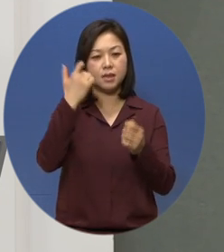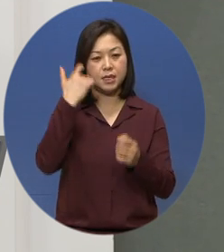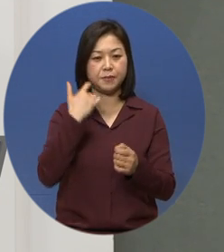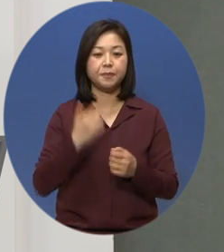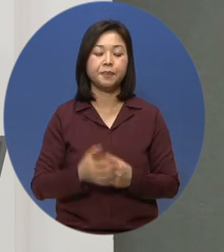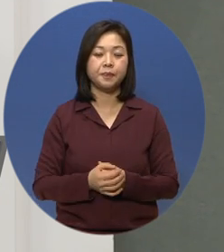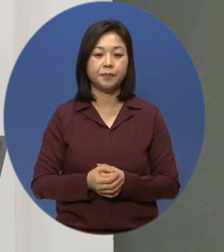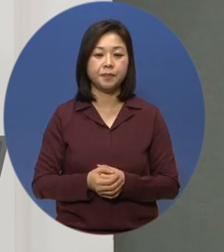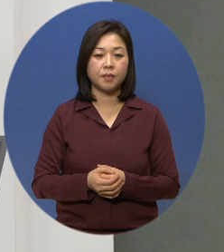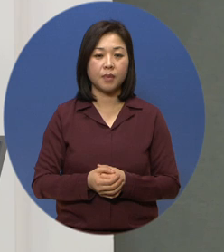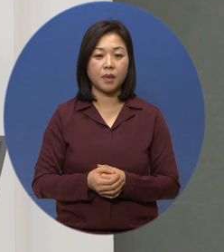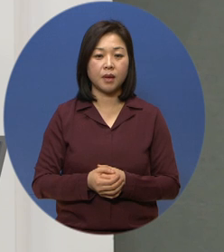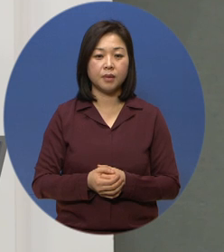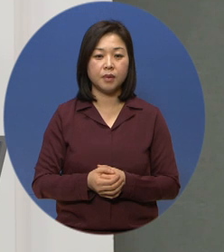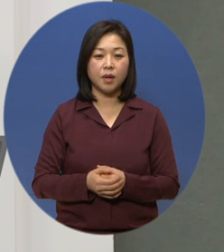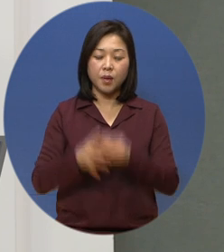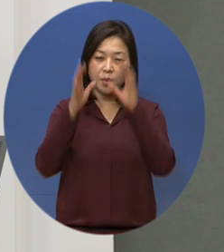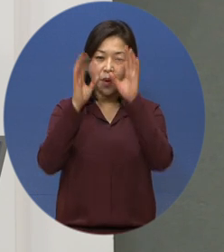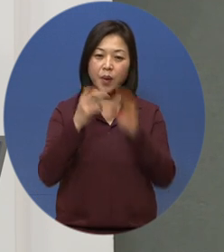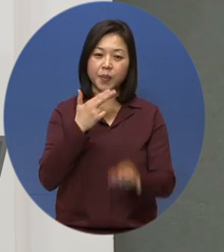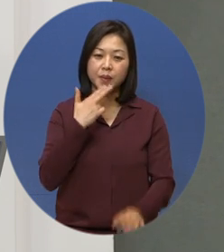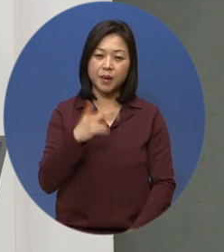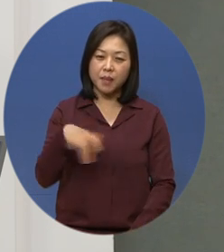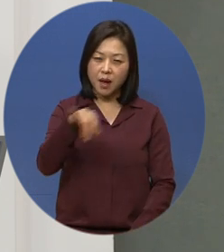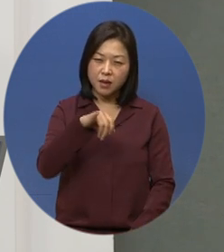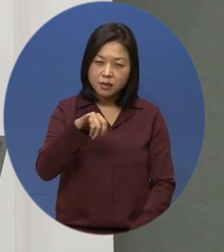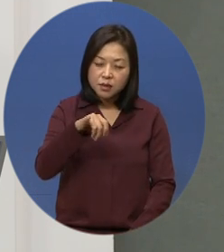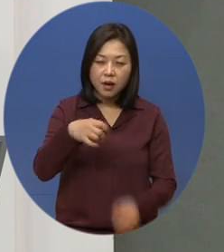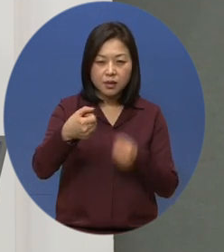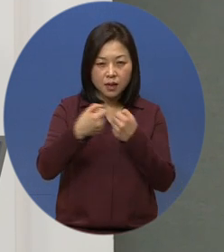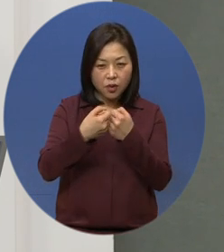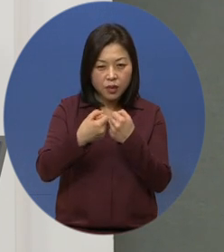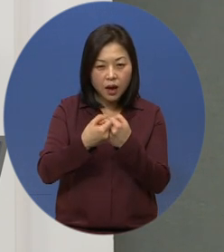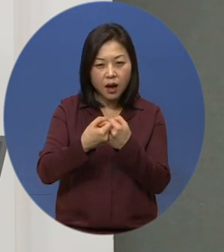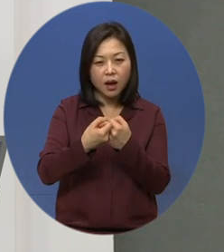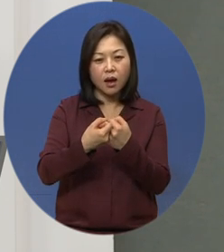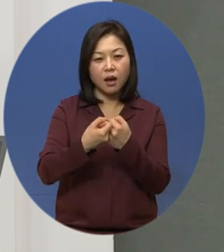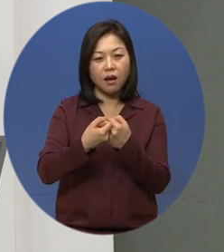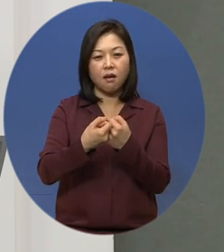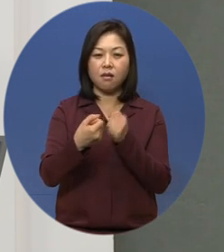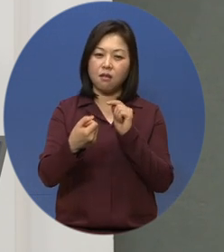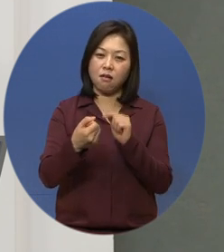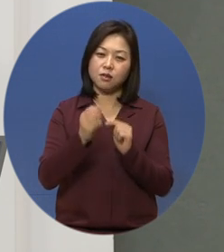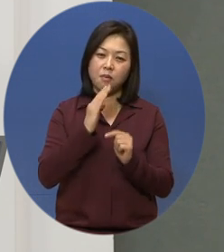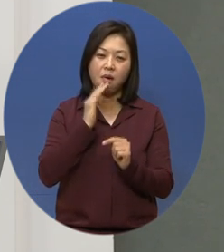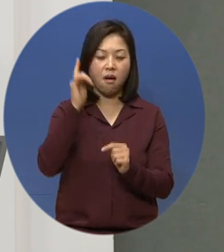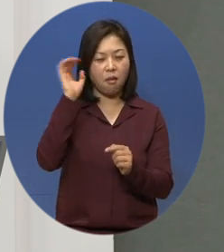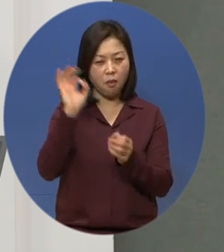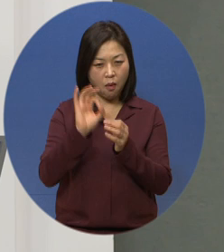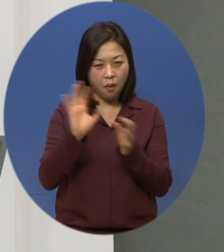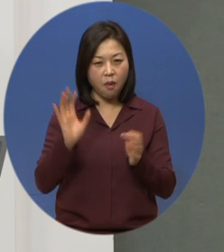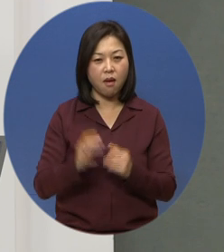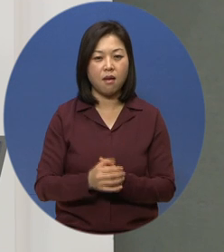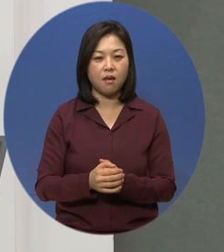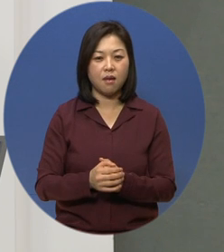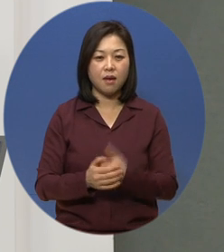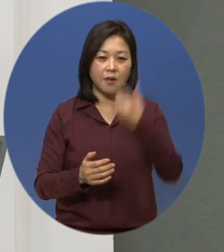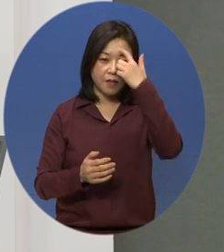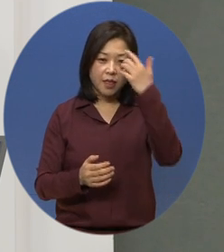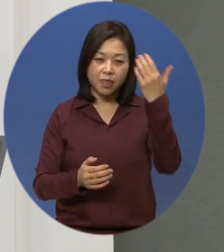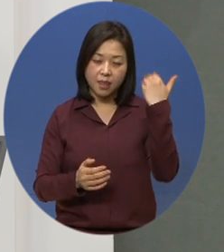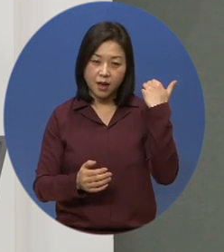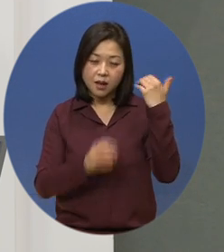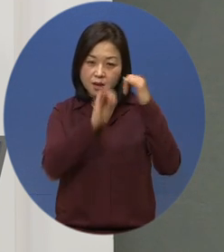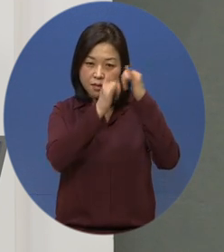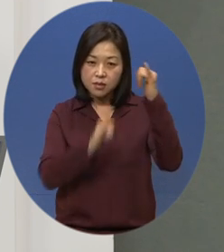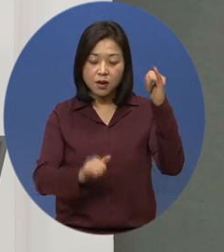이게 보이지 않는 바이러스와 우리가 싸운다 히 참 상상도 못했죠 옛날에 우리 역사를